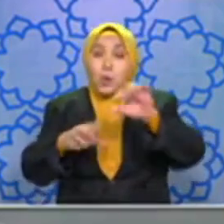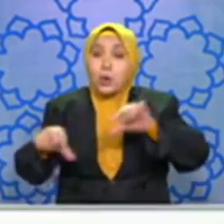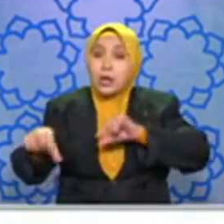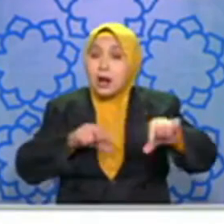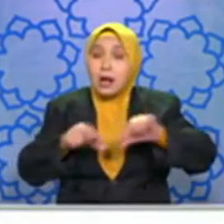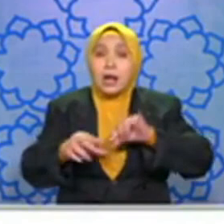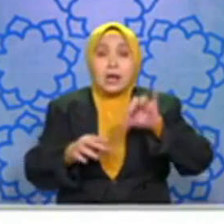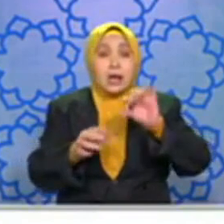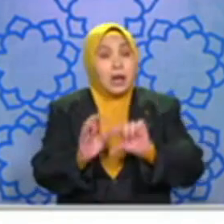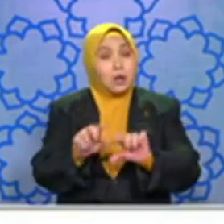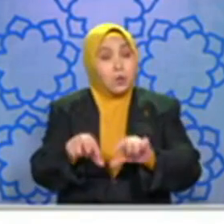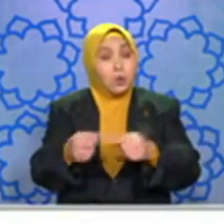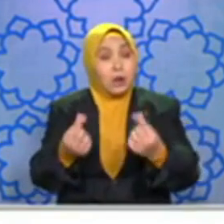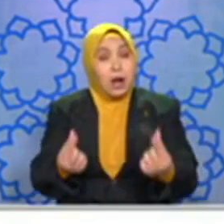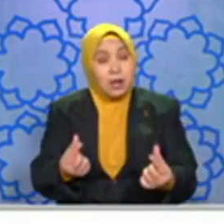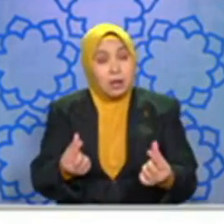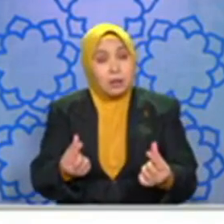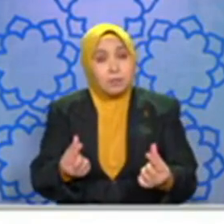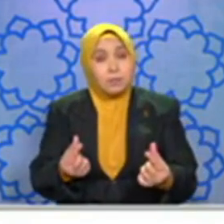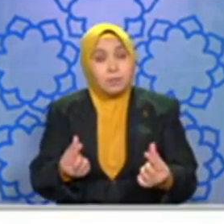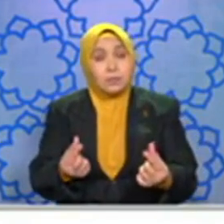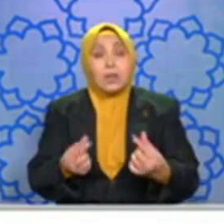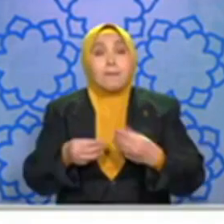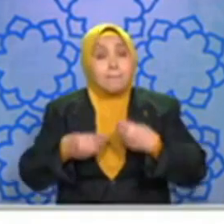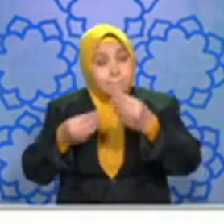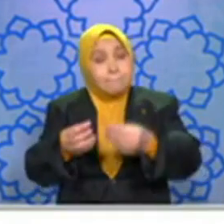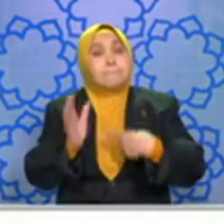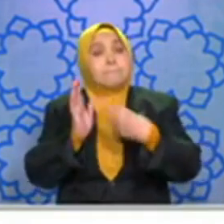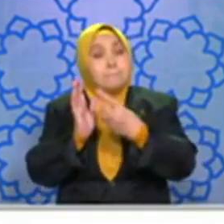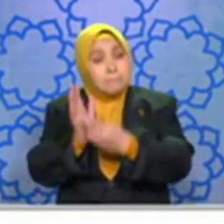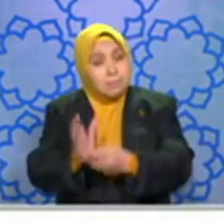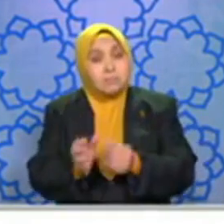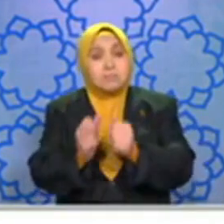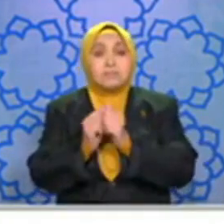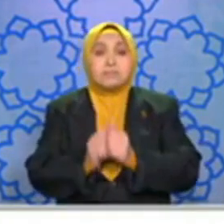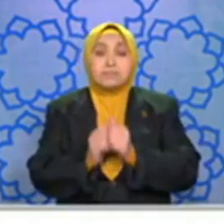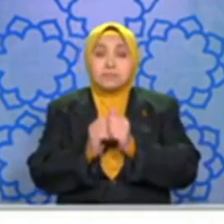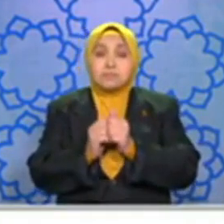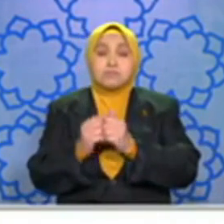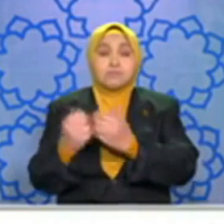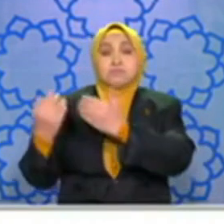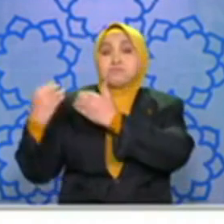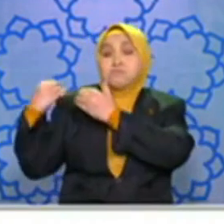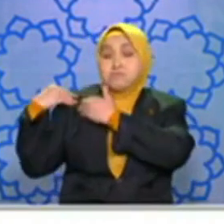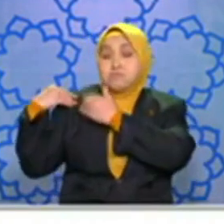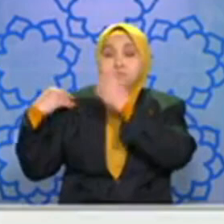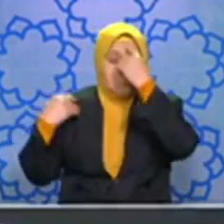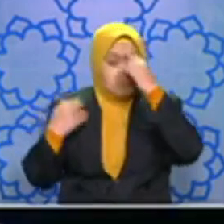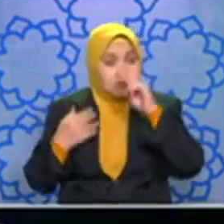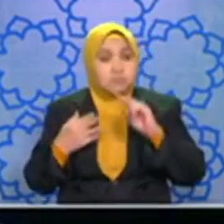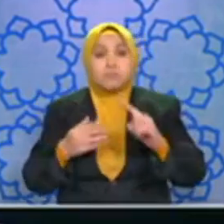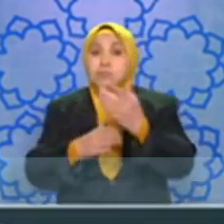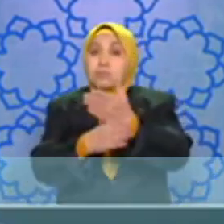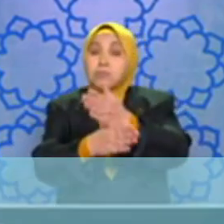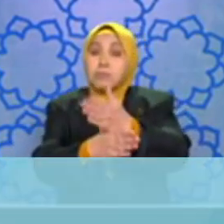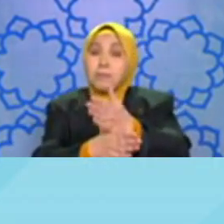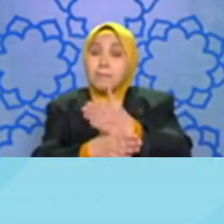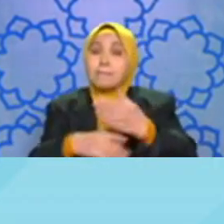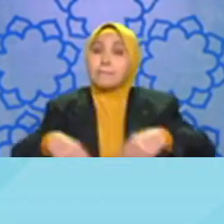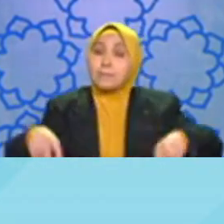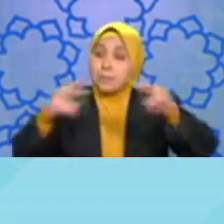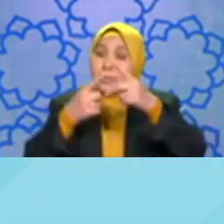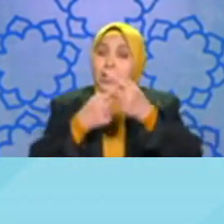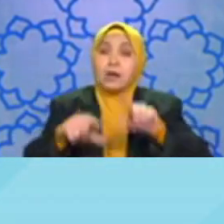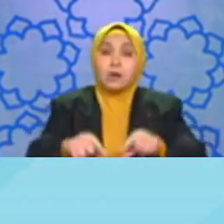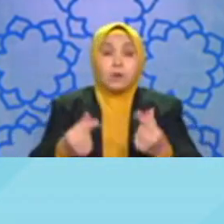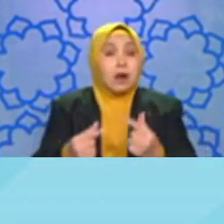Al-Quran. Ruang untuk tuan-tuan menyumbang, kita bersama menggalas tugas untuk berkongsi nilai daripada Al-Quran